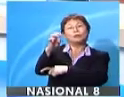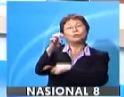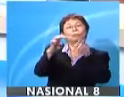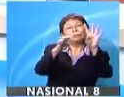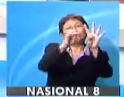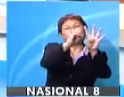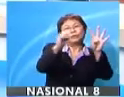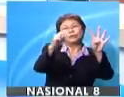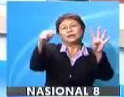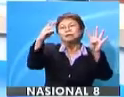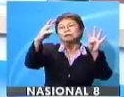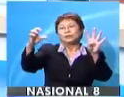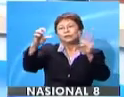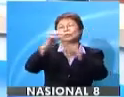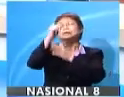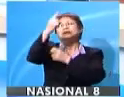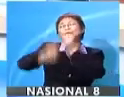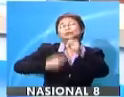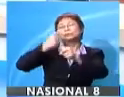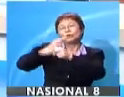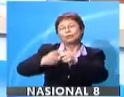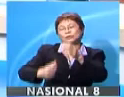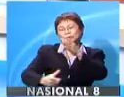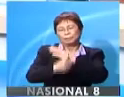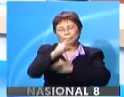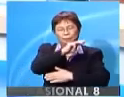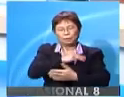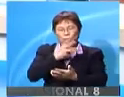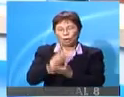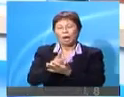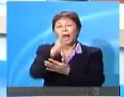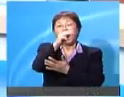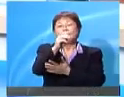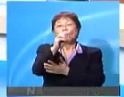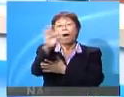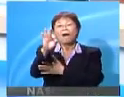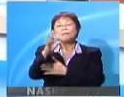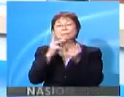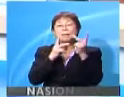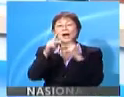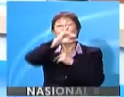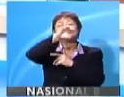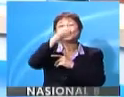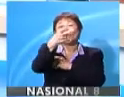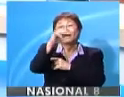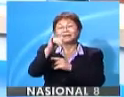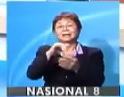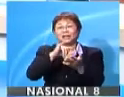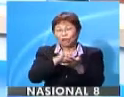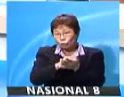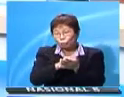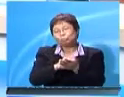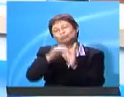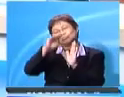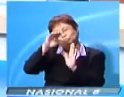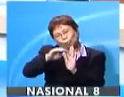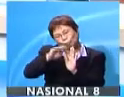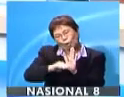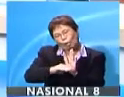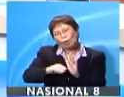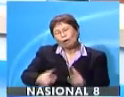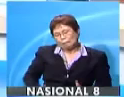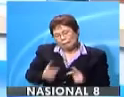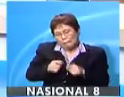hingga RM600 setahun. Jelas Timbalan Menteri Kewangan Datuk Johari Abdul Ghani, langkah ini mampu mengurangkan kos sara